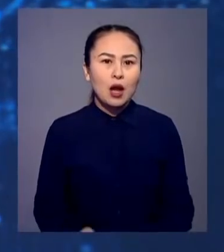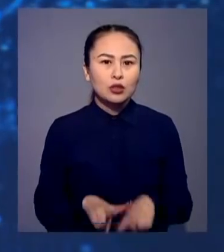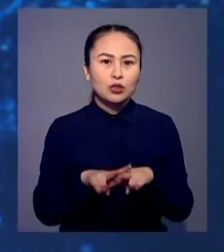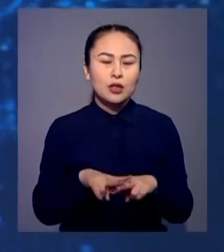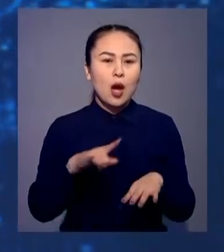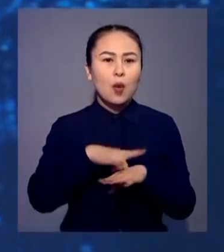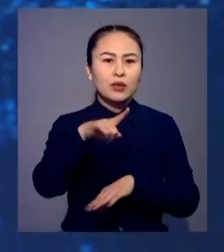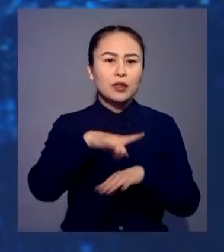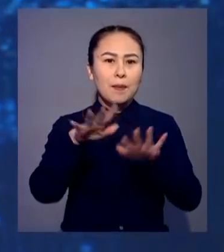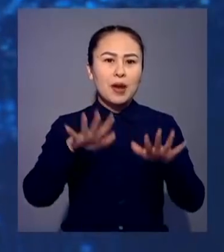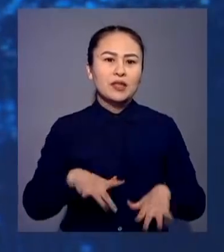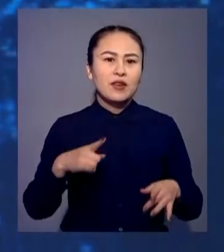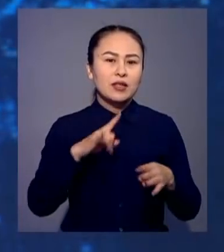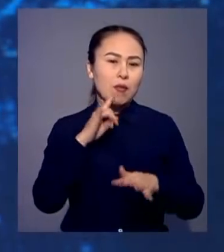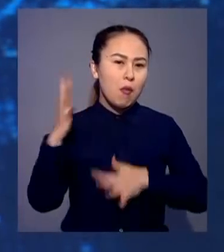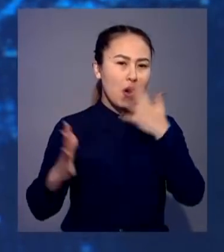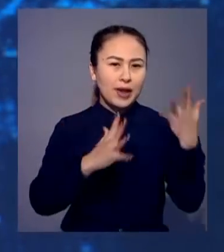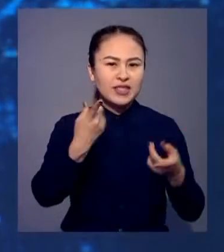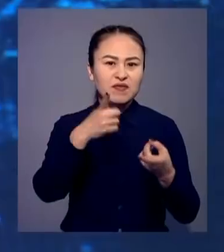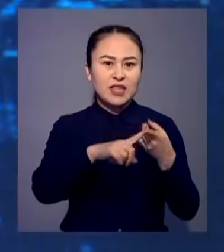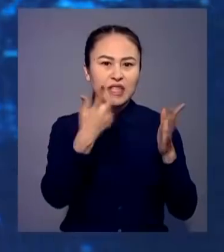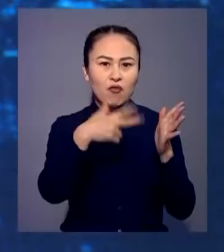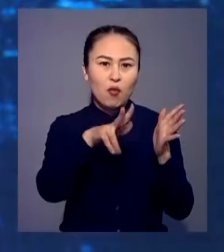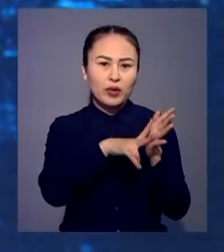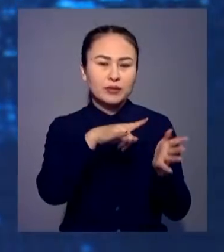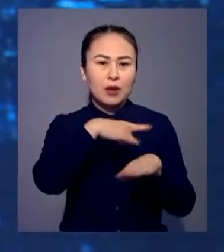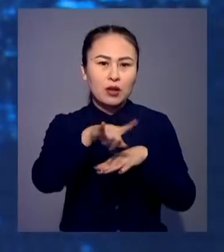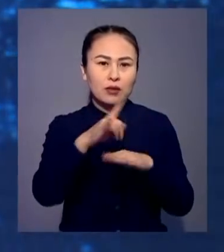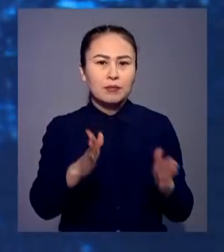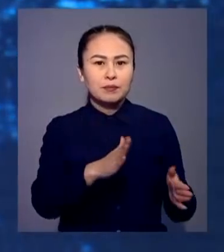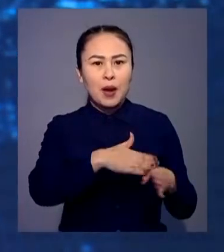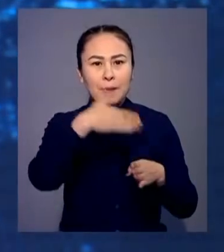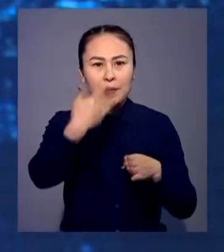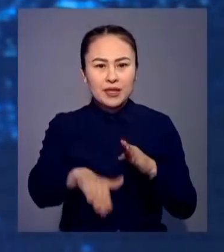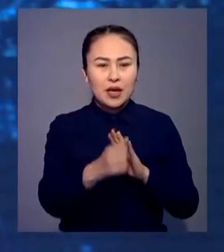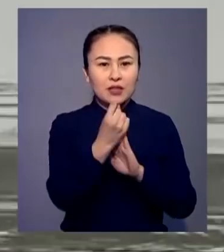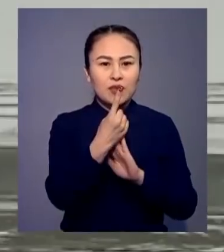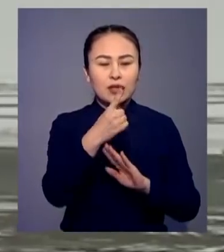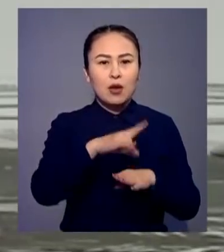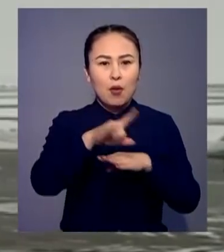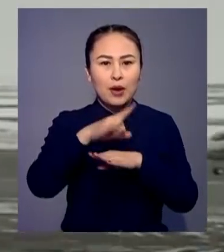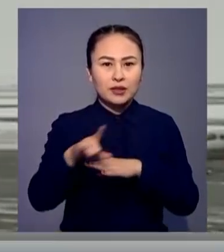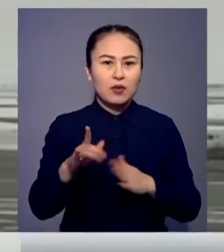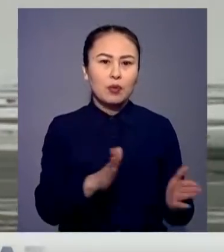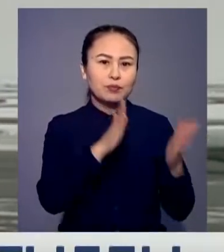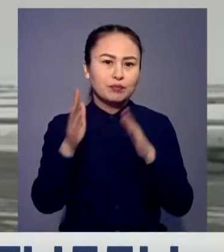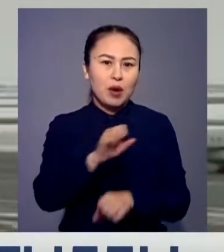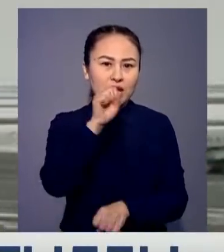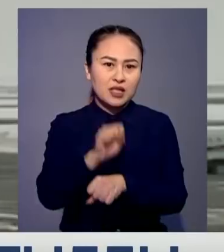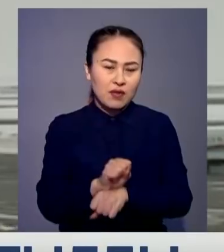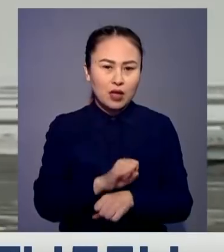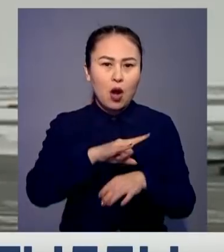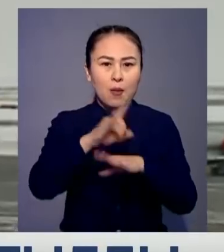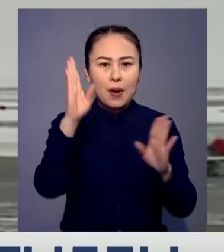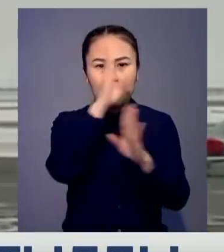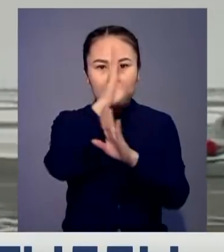Нұрсұлтан әуежайында боранға байланысты 38 авиарейс кешіктіріліп, 11 авиарейсі тоқтатылды. Әуе кемелер ауа райының